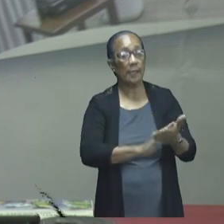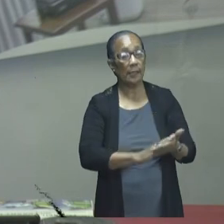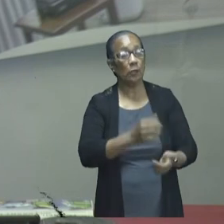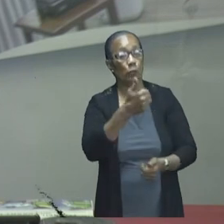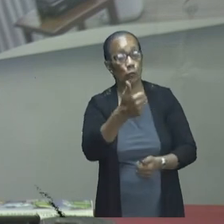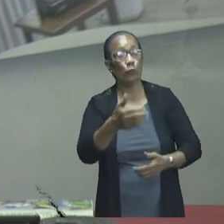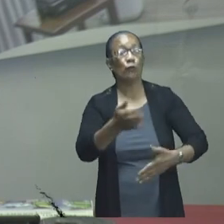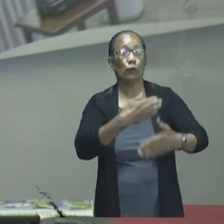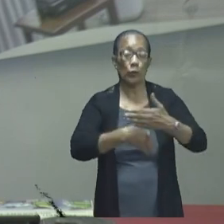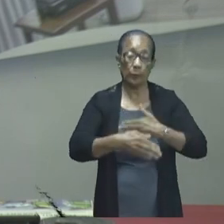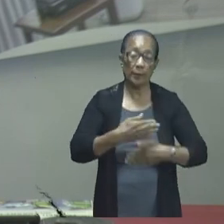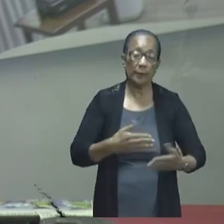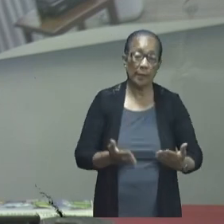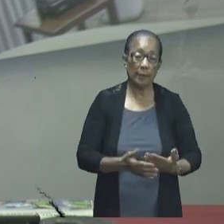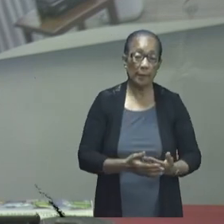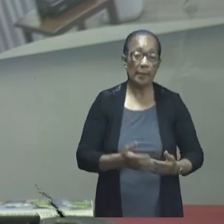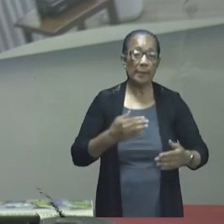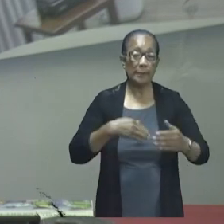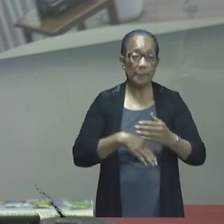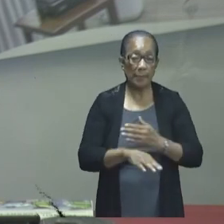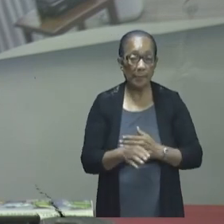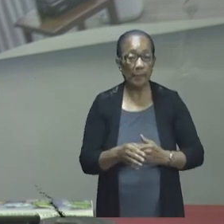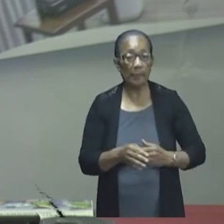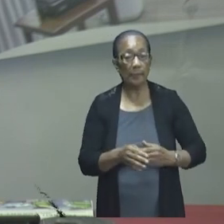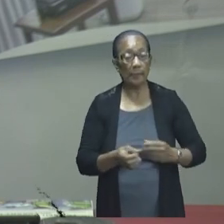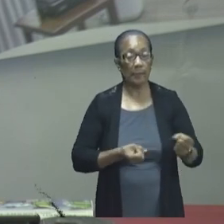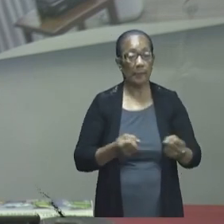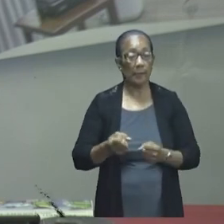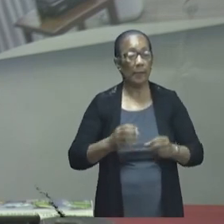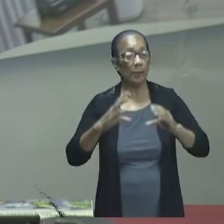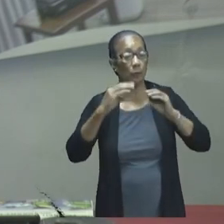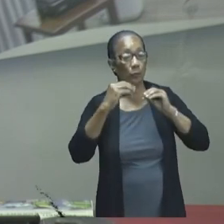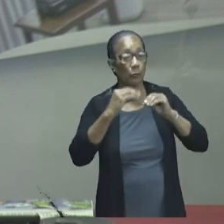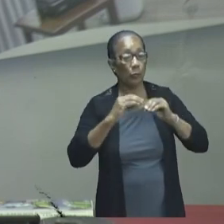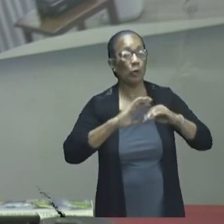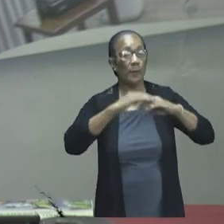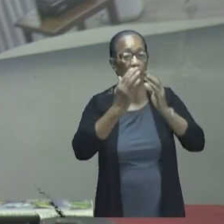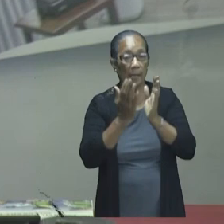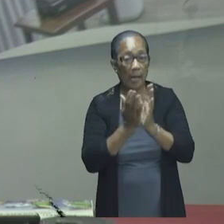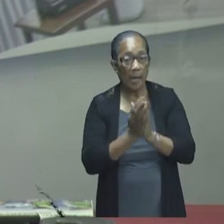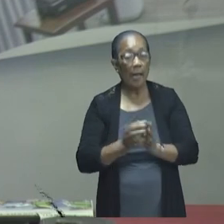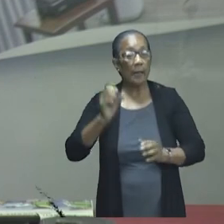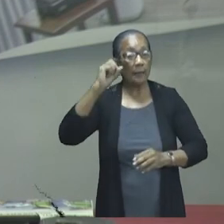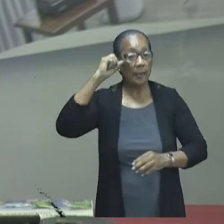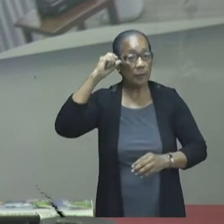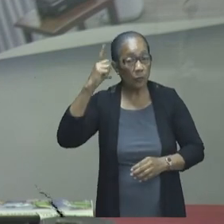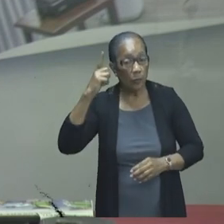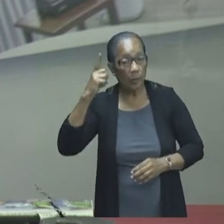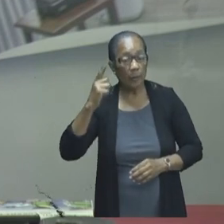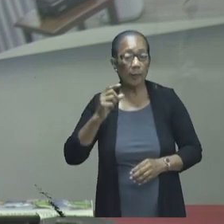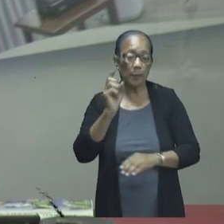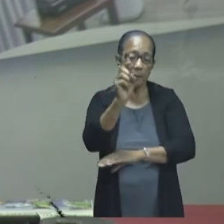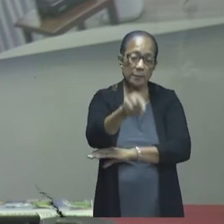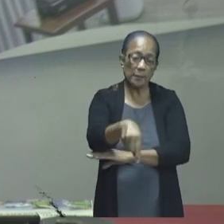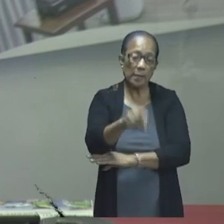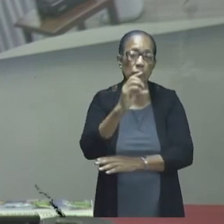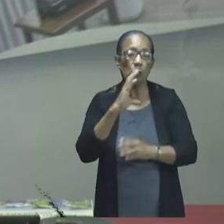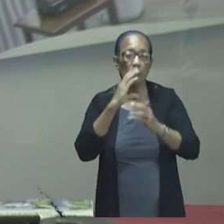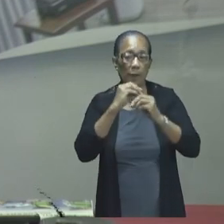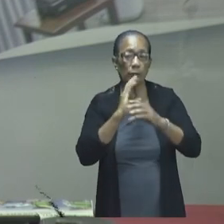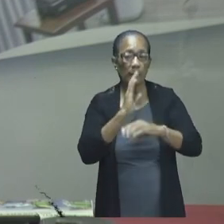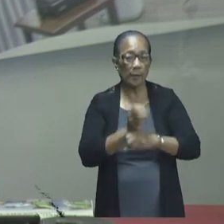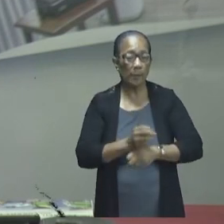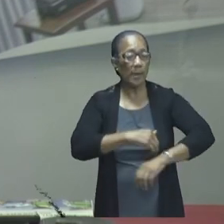het is een binnen de regering was broeken met het dna lening met alle deskundigen en medio diens gesproken staatsolie gesproken de